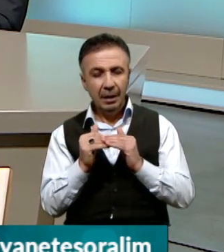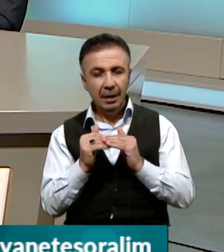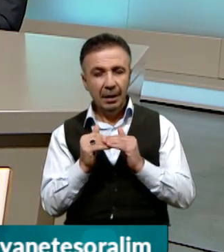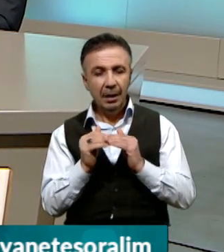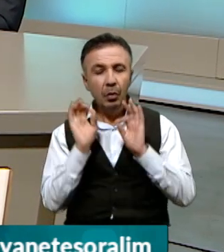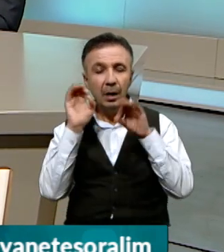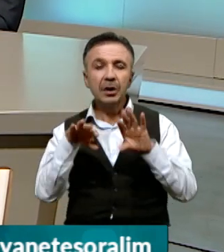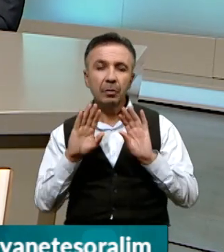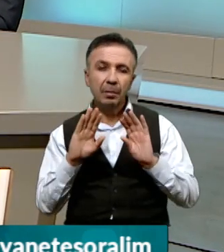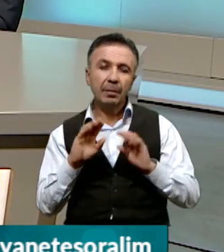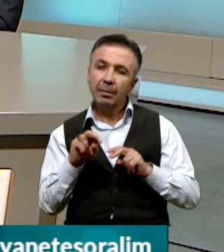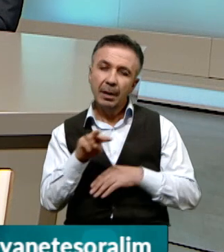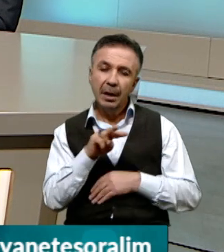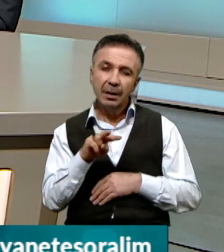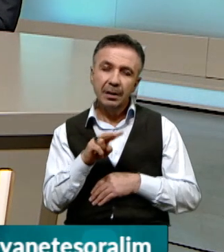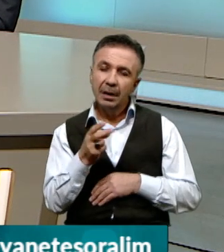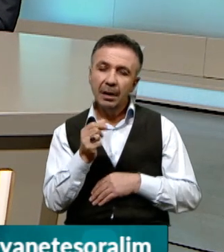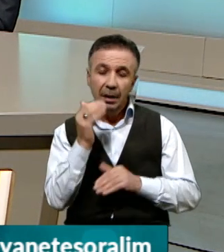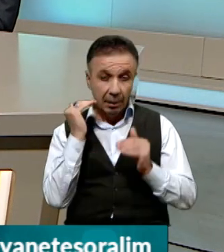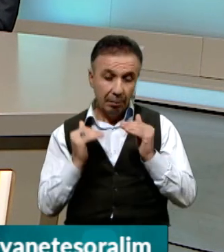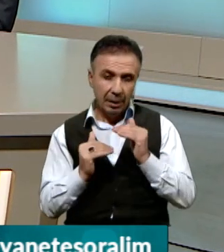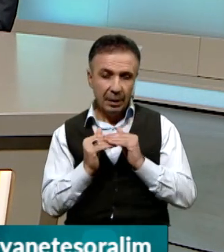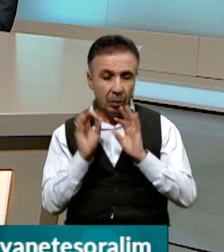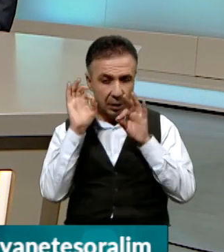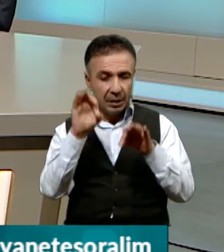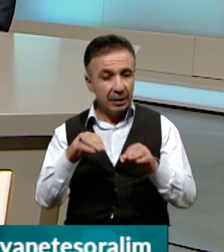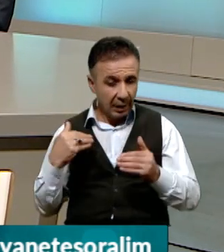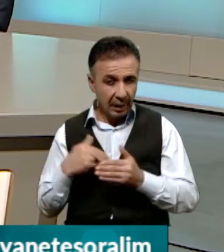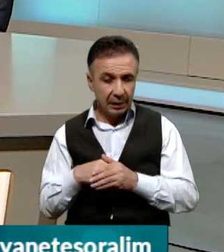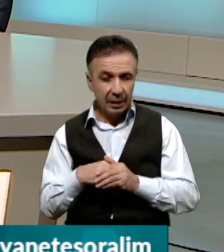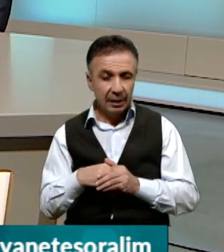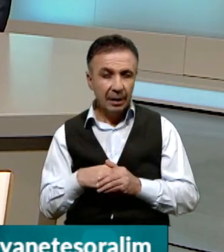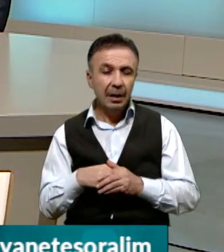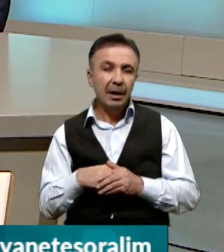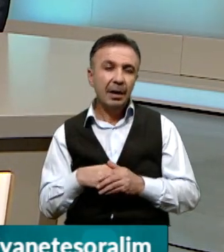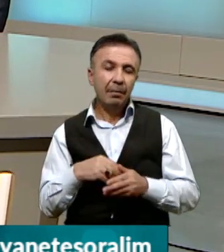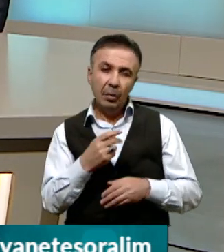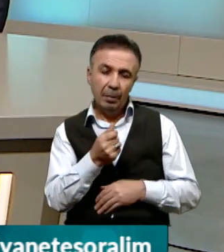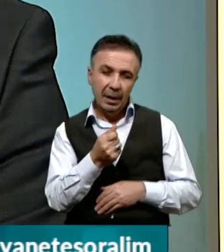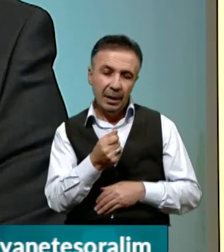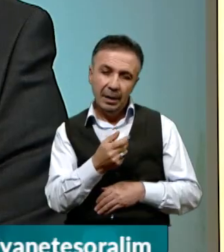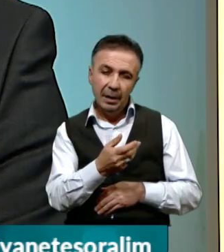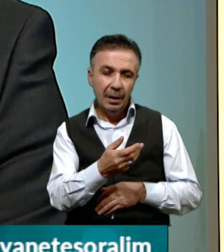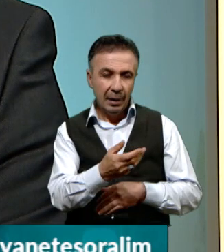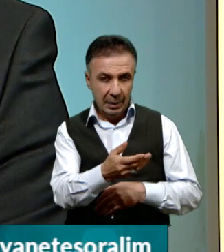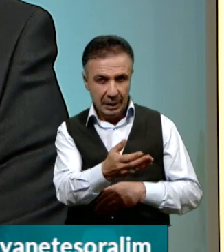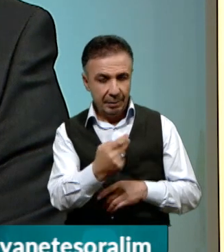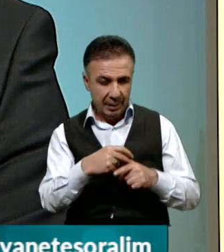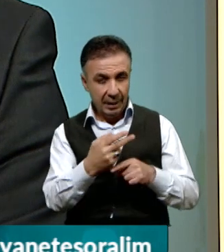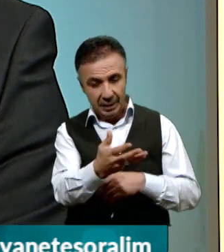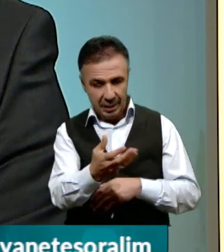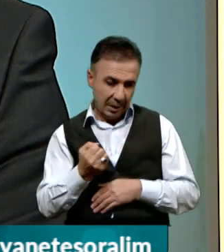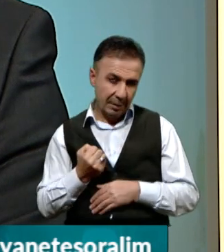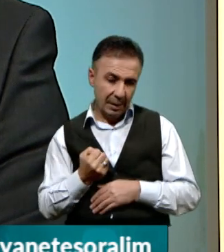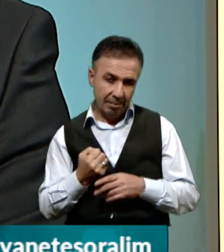de nisabı aşacak seviyeye gelene kadar bu kardeşlerimiz alabilirler mi? Yani hani filere göre alabilirler. Evet. Ama almak ne